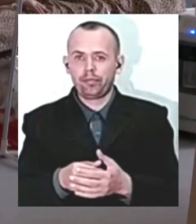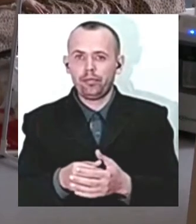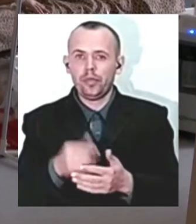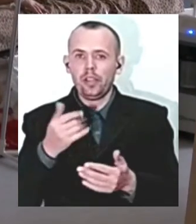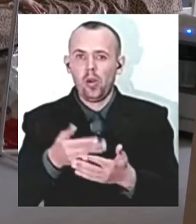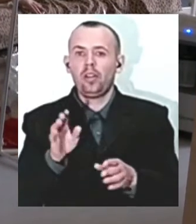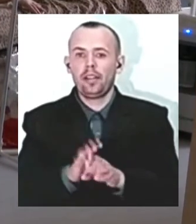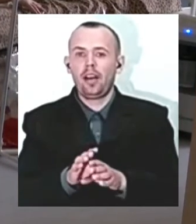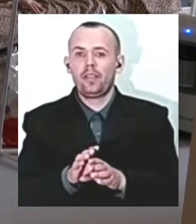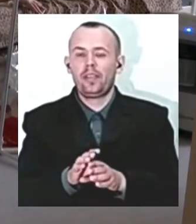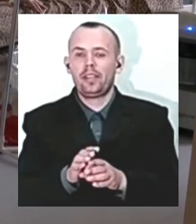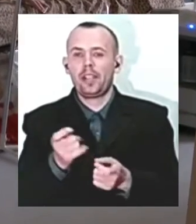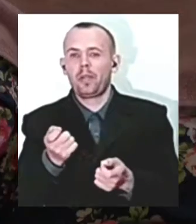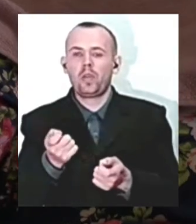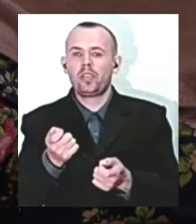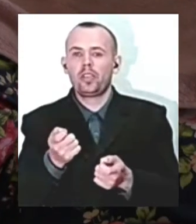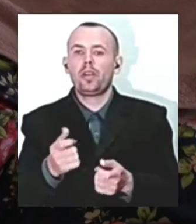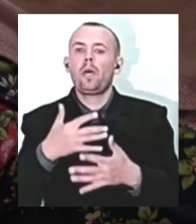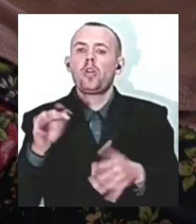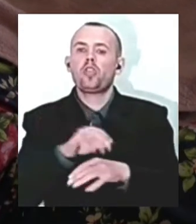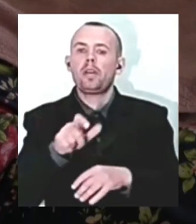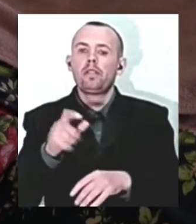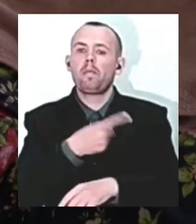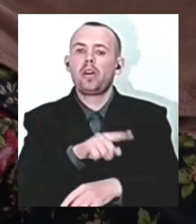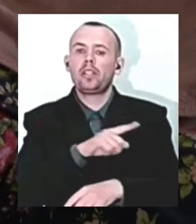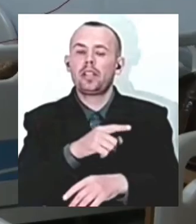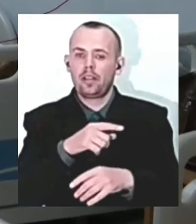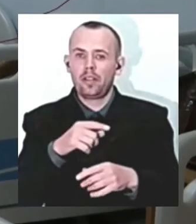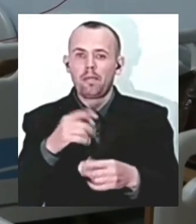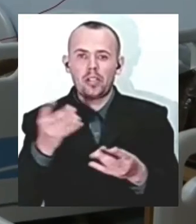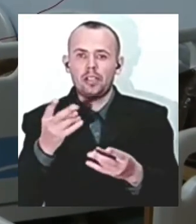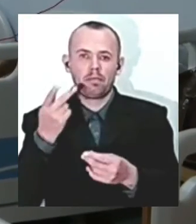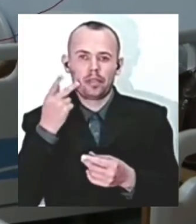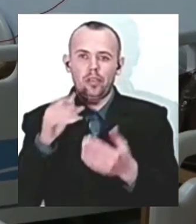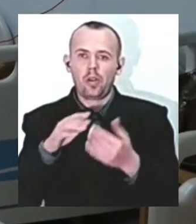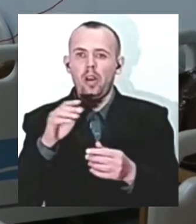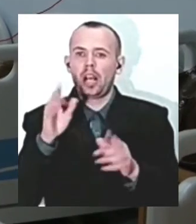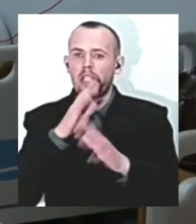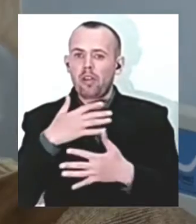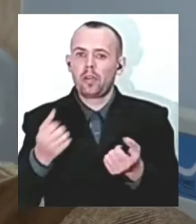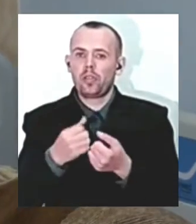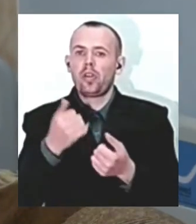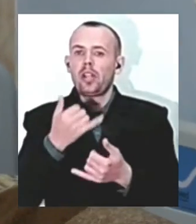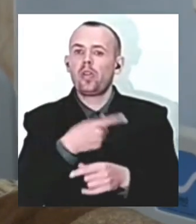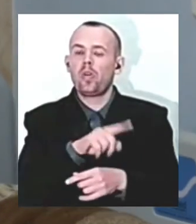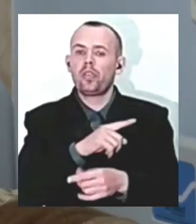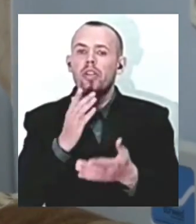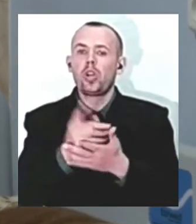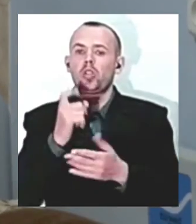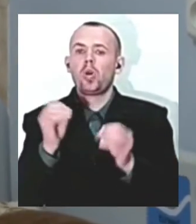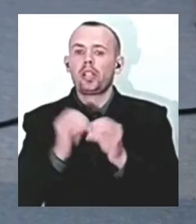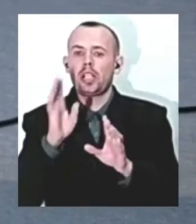немножко. Більшість пацієнтів медзакладу постійно потребують кисневої підтримки. Для них у лікарні є 110 кисневих